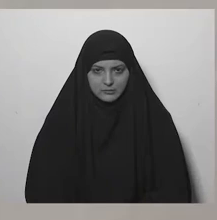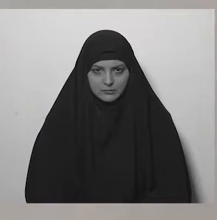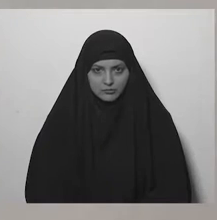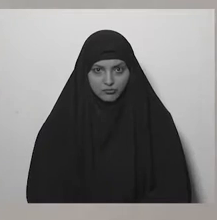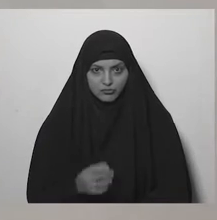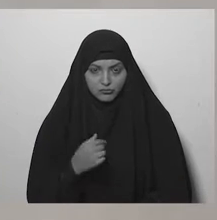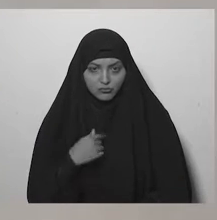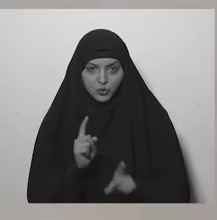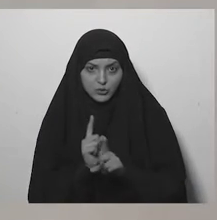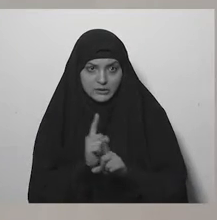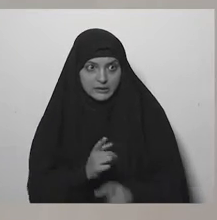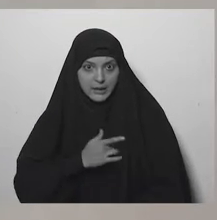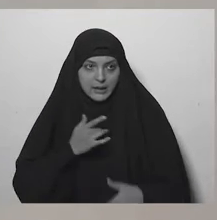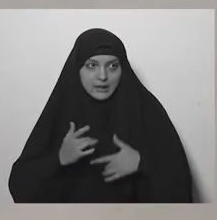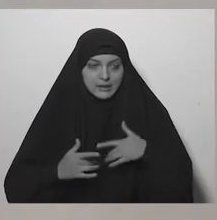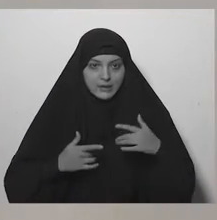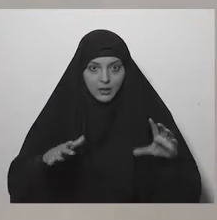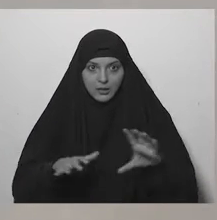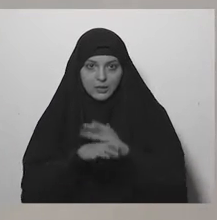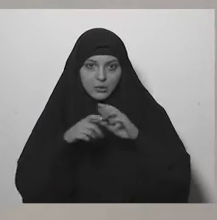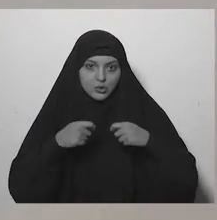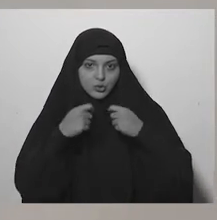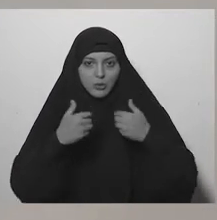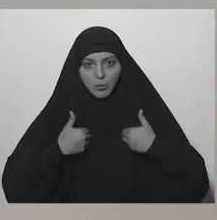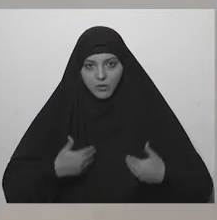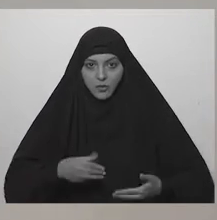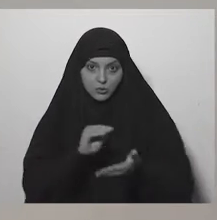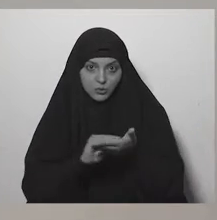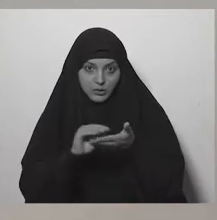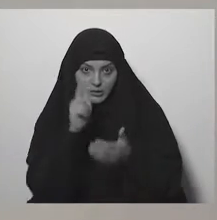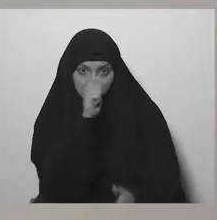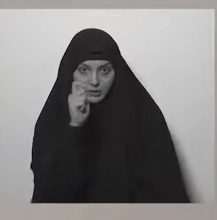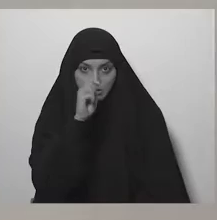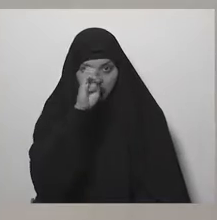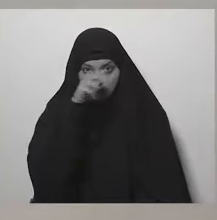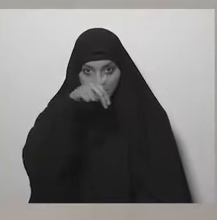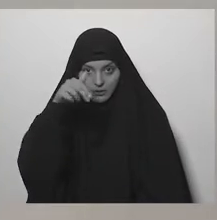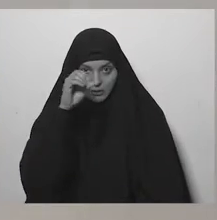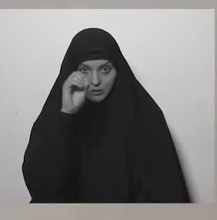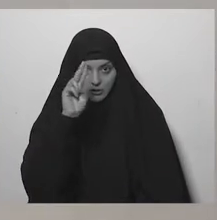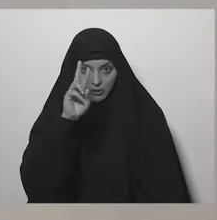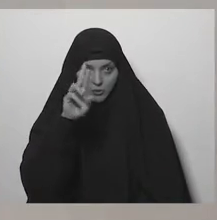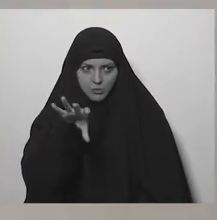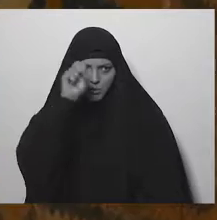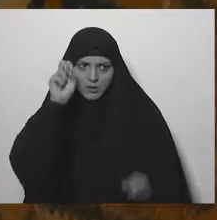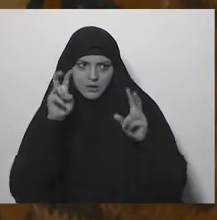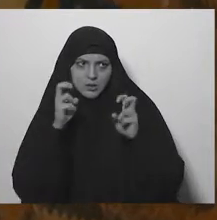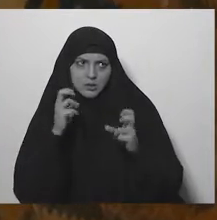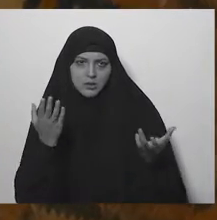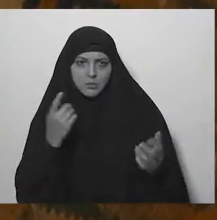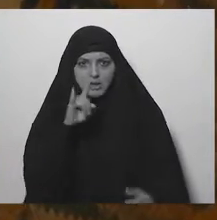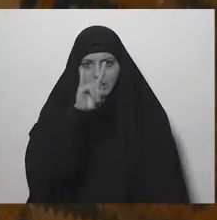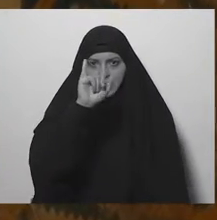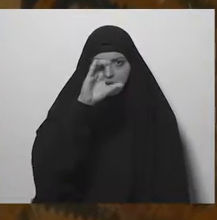ce qui est aussi intéressant c'est l'image que donnent les membres du bureau de l'association et nous prenons comme exemple